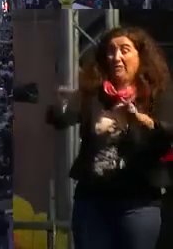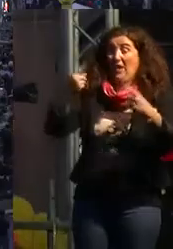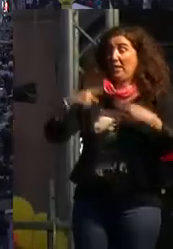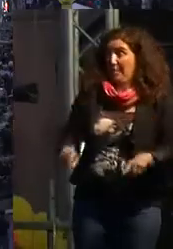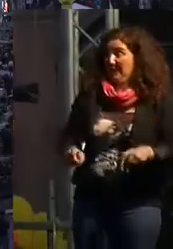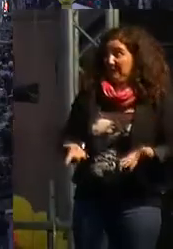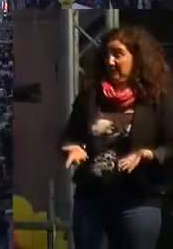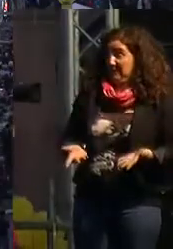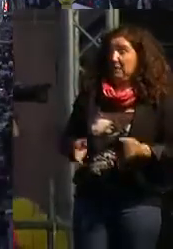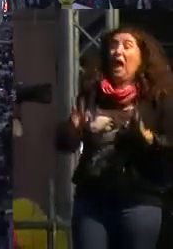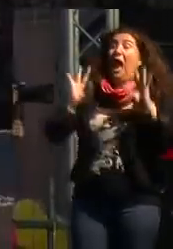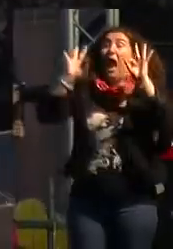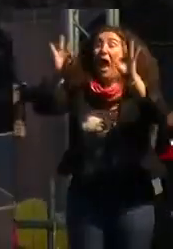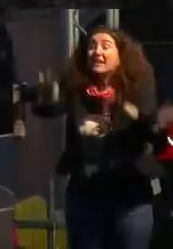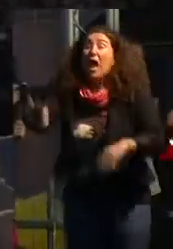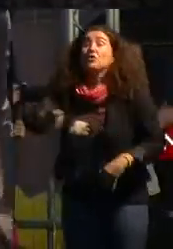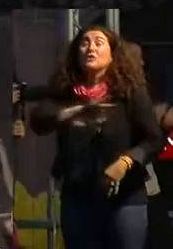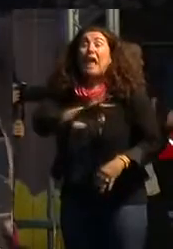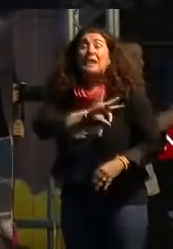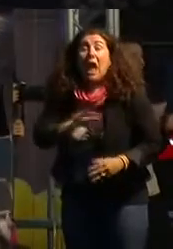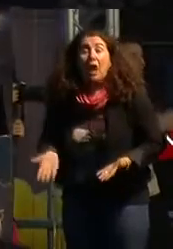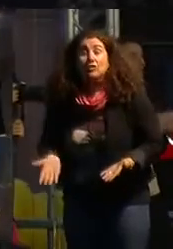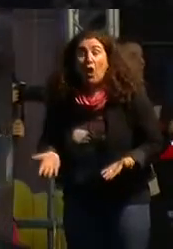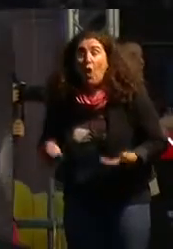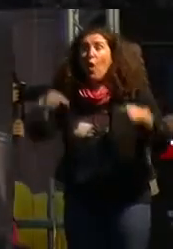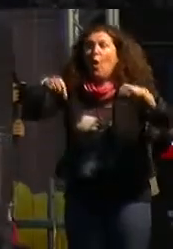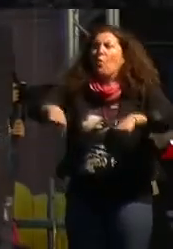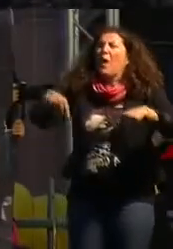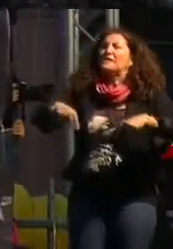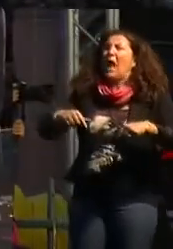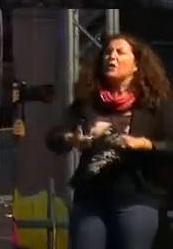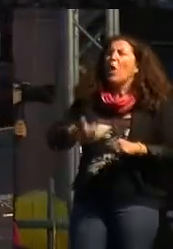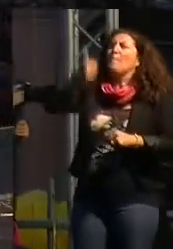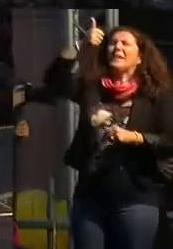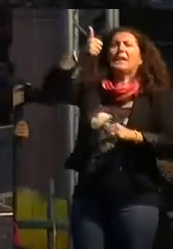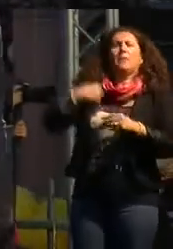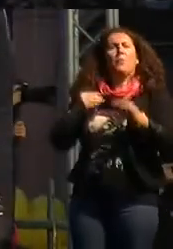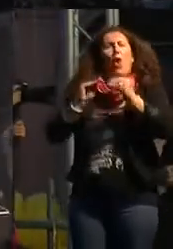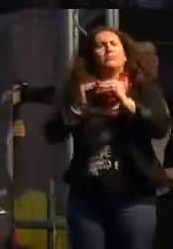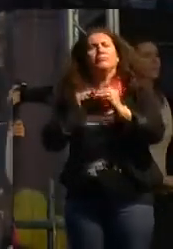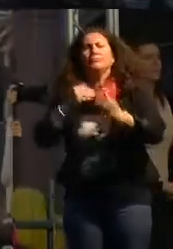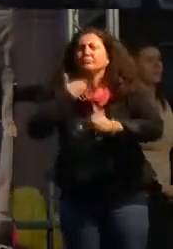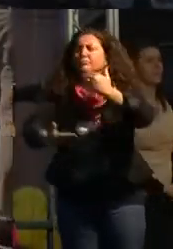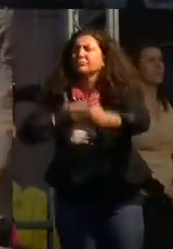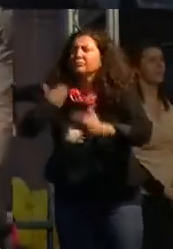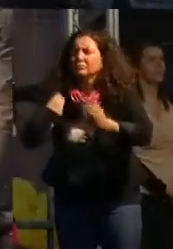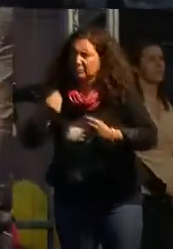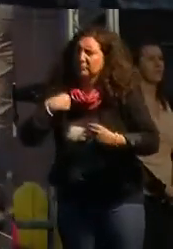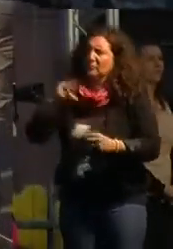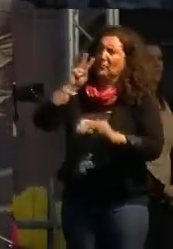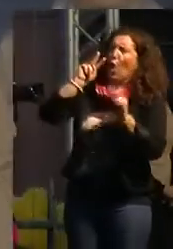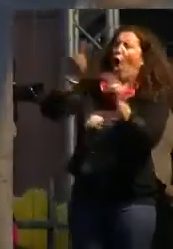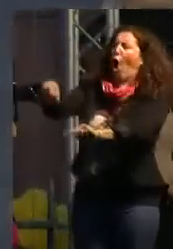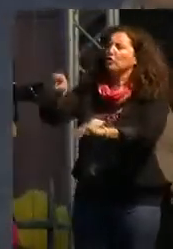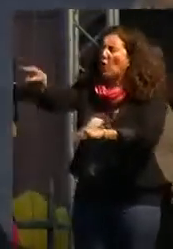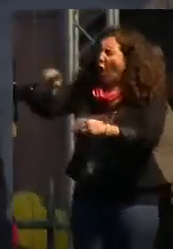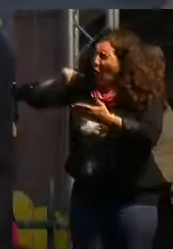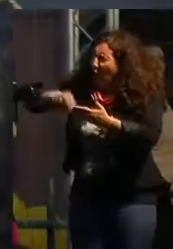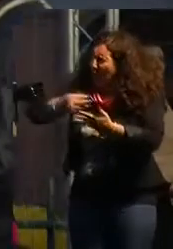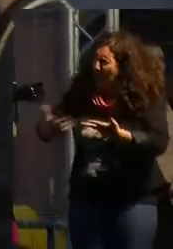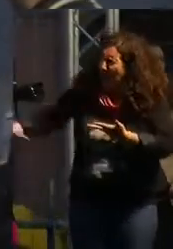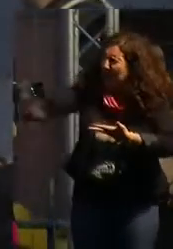portate al Senato. E noi quest'anno la prima cosa che abbiamo fatto è andare a controllare dove fossero finite quelle firme, ed erano